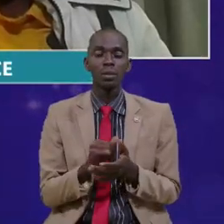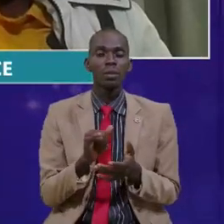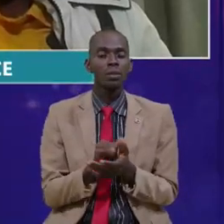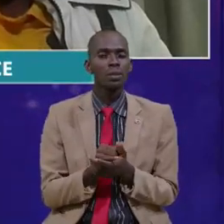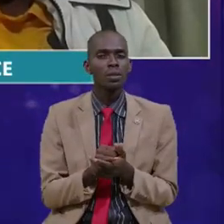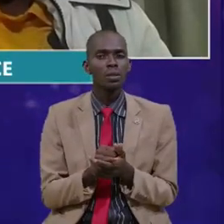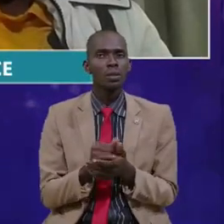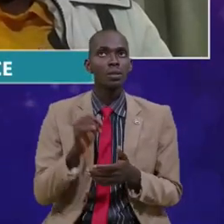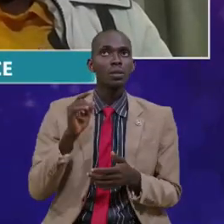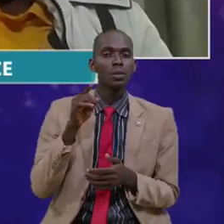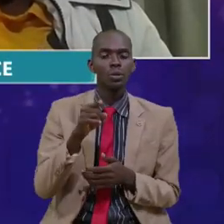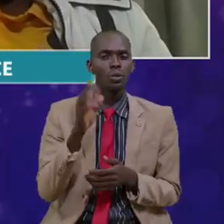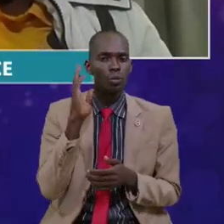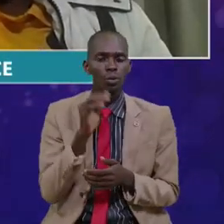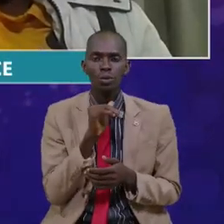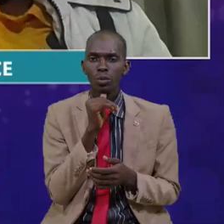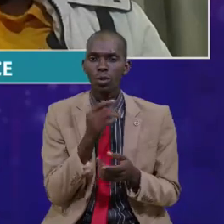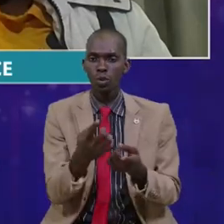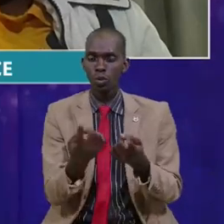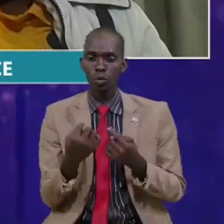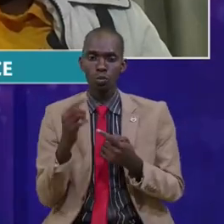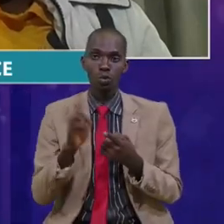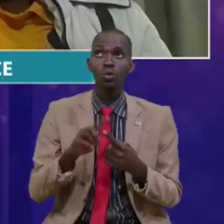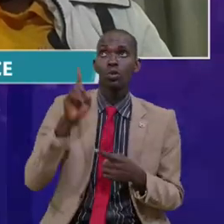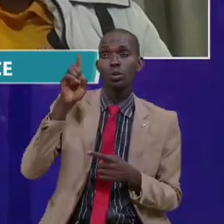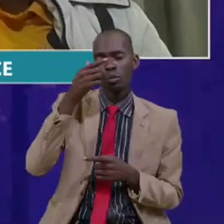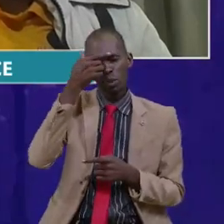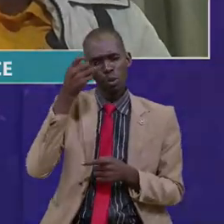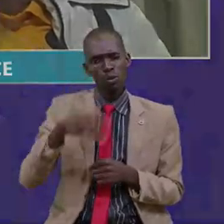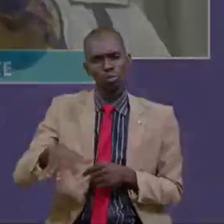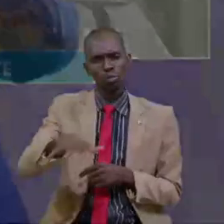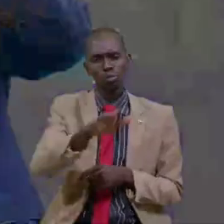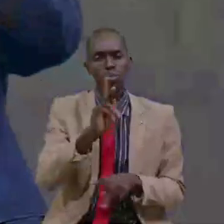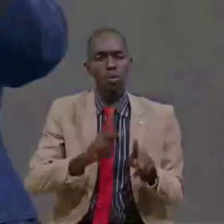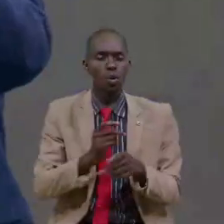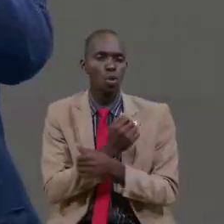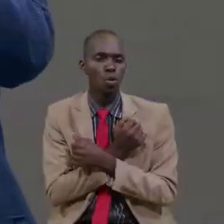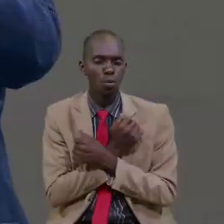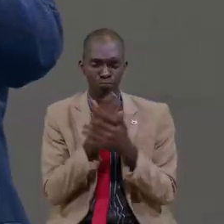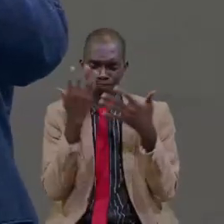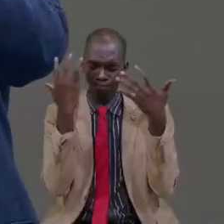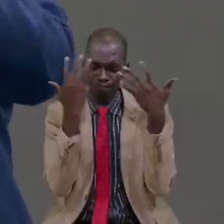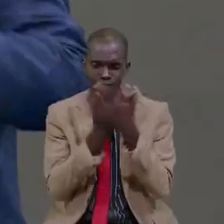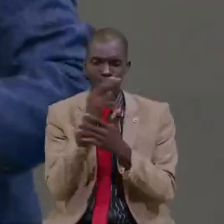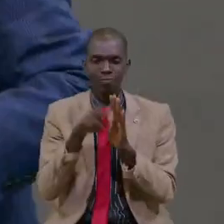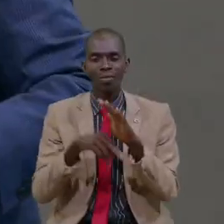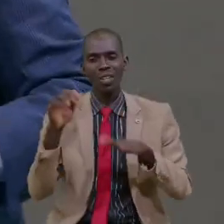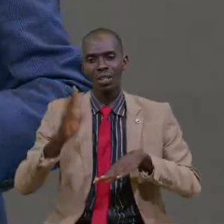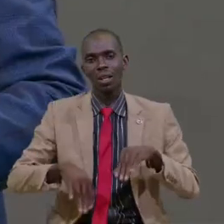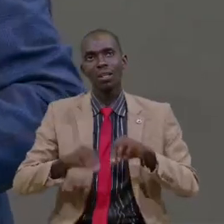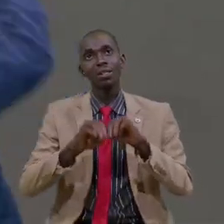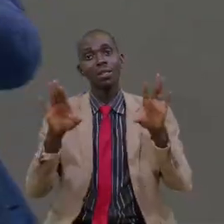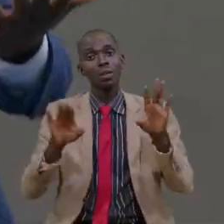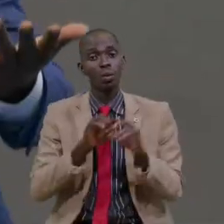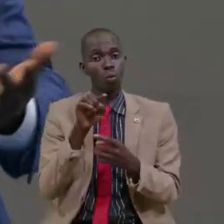ne viennent pas à lui parce qu'ils aiment les ténèbres plus que la lumière.